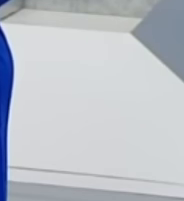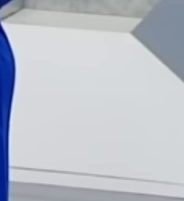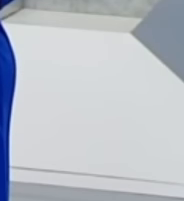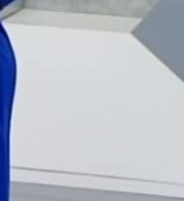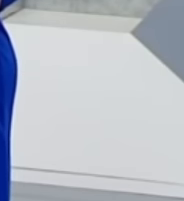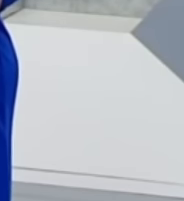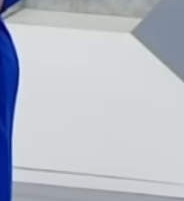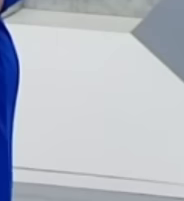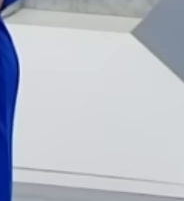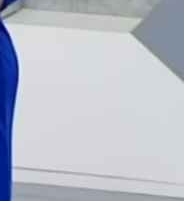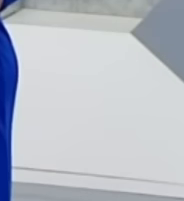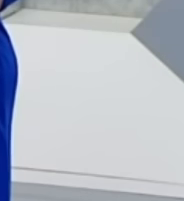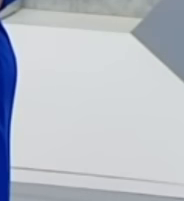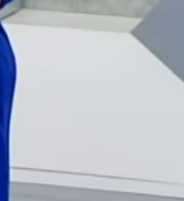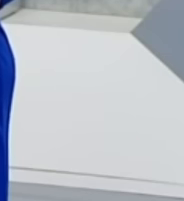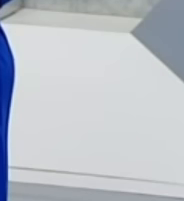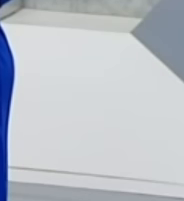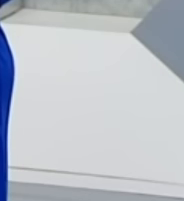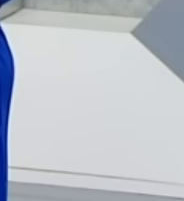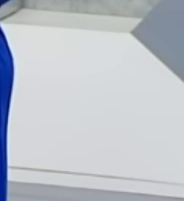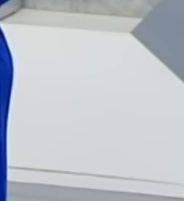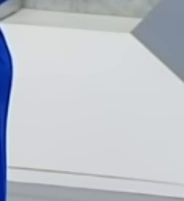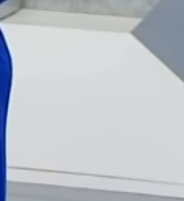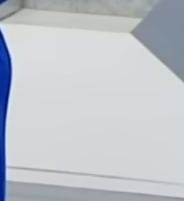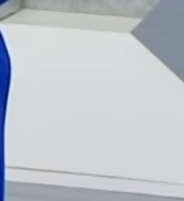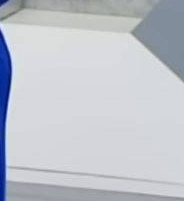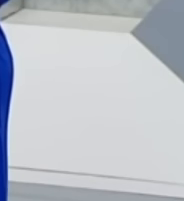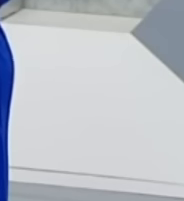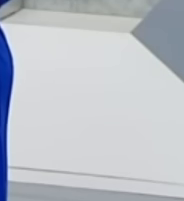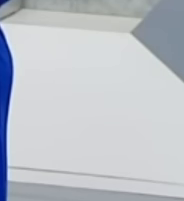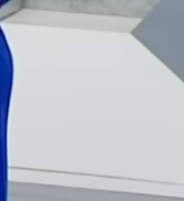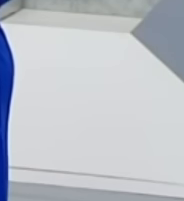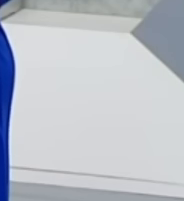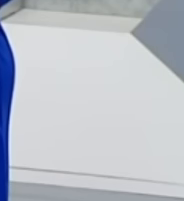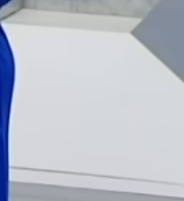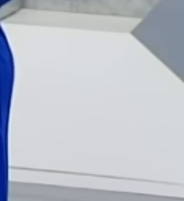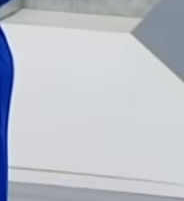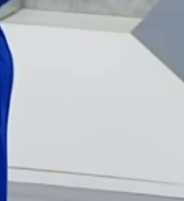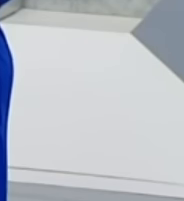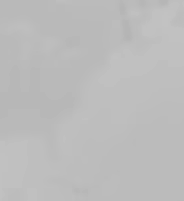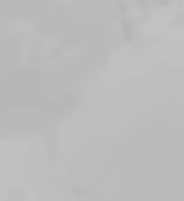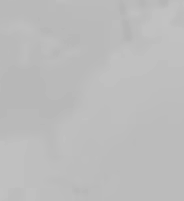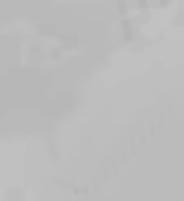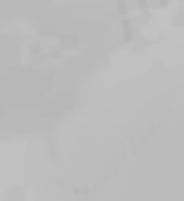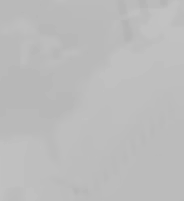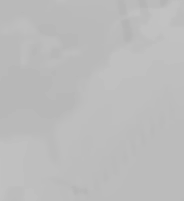GMA Pinoy TV at sa www.gmanews.tv.